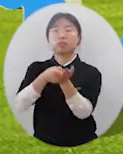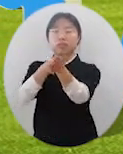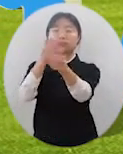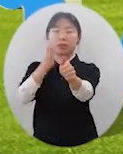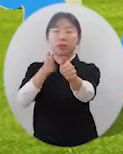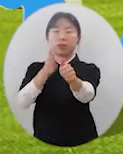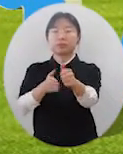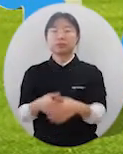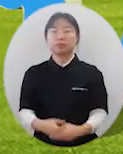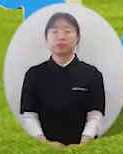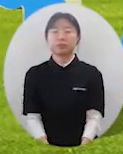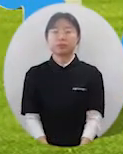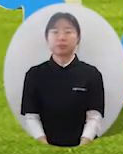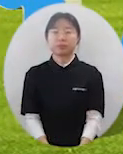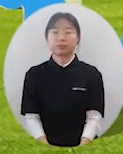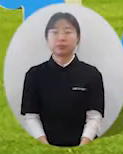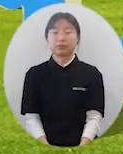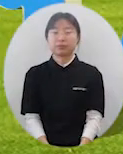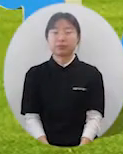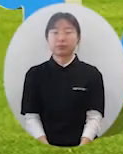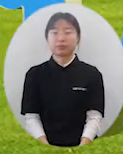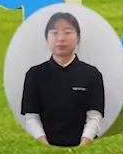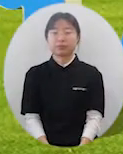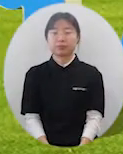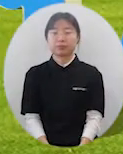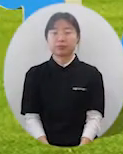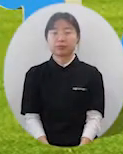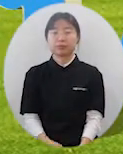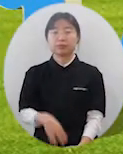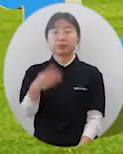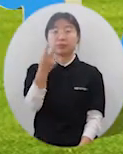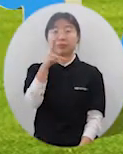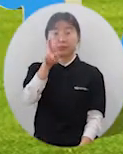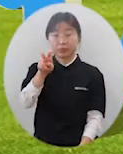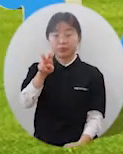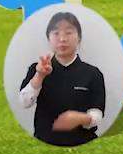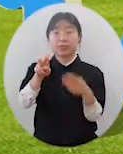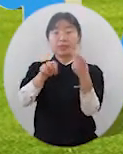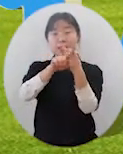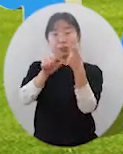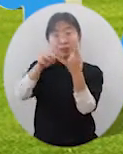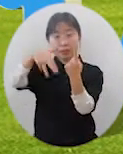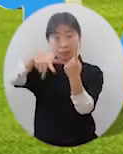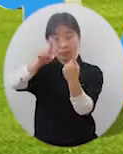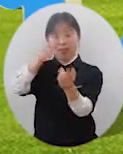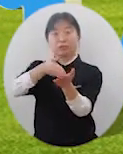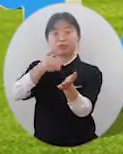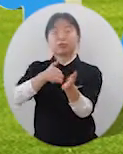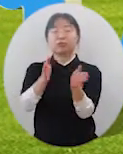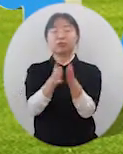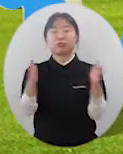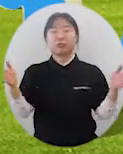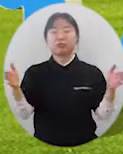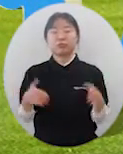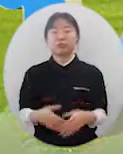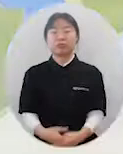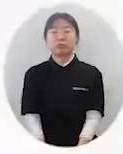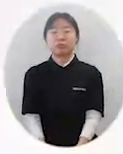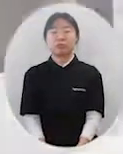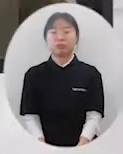센터로 방문 접수해 주시길 바랍니다. 그럼 2020년 12월 1차 의왕시 시정뉴스 시작합니다.